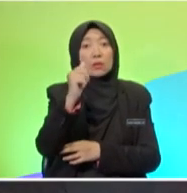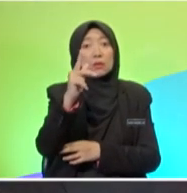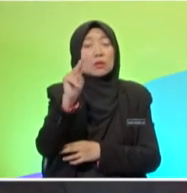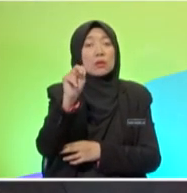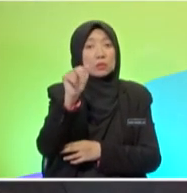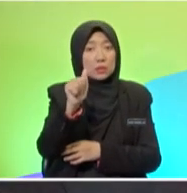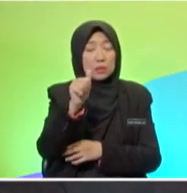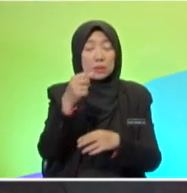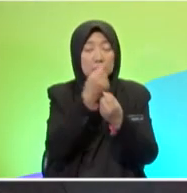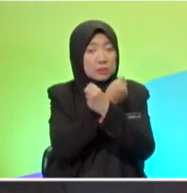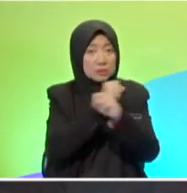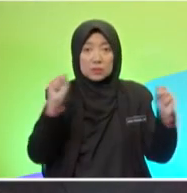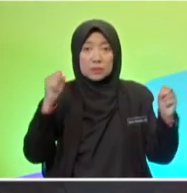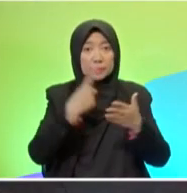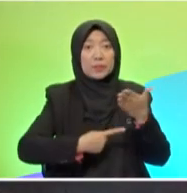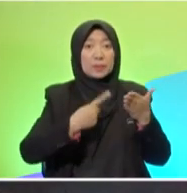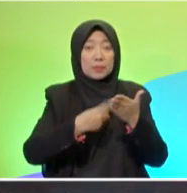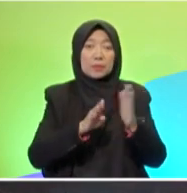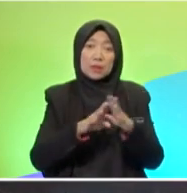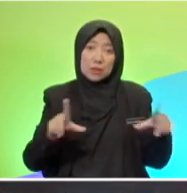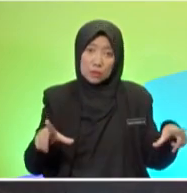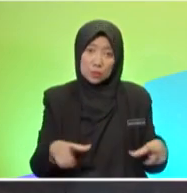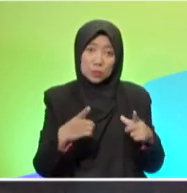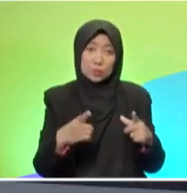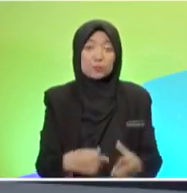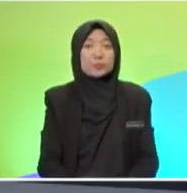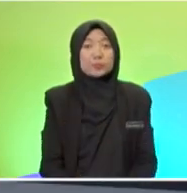bersedia dengan apa saja yang berlaku merah